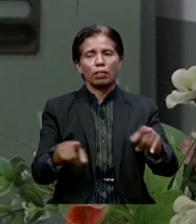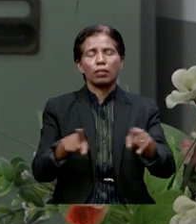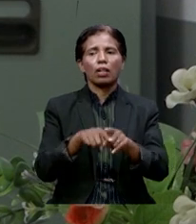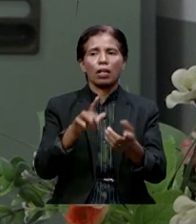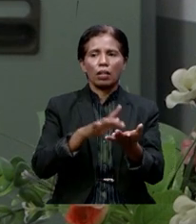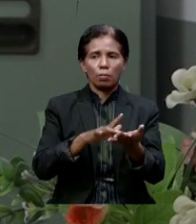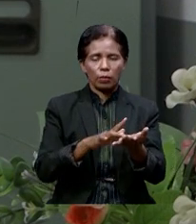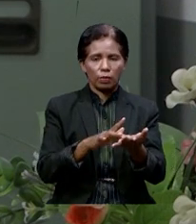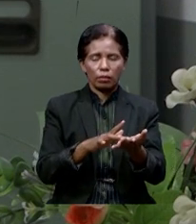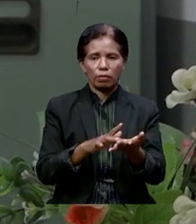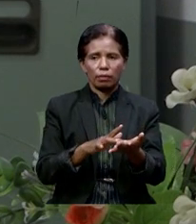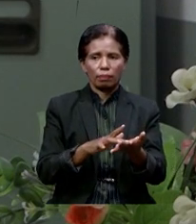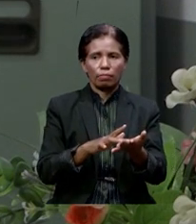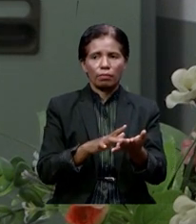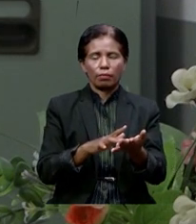moruk dan